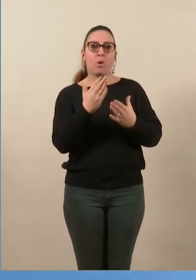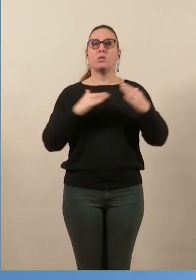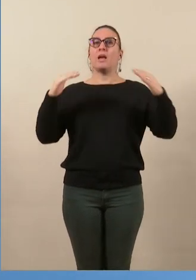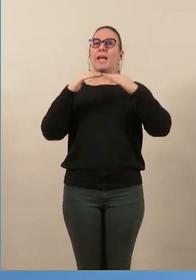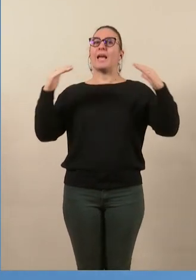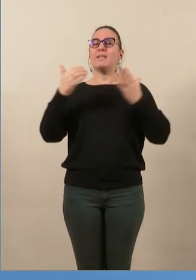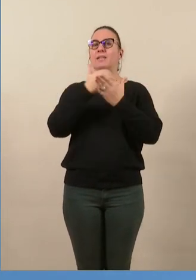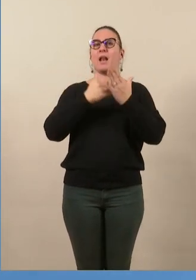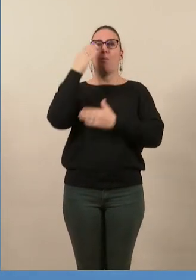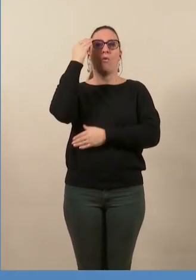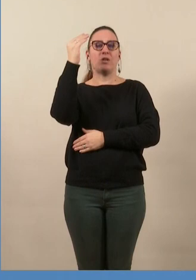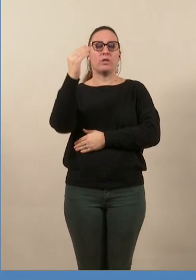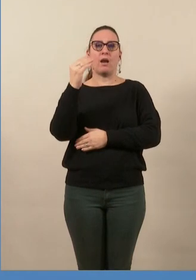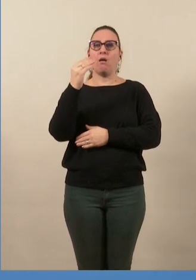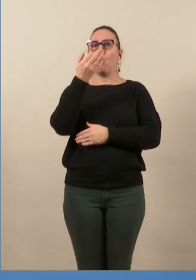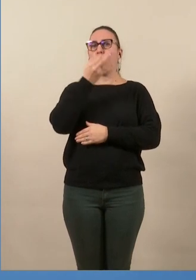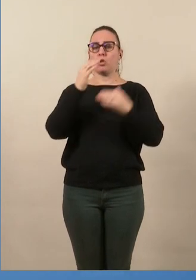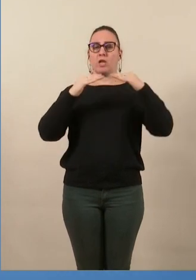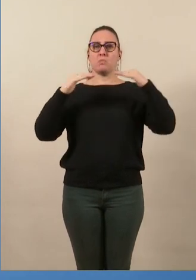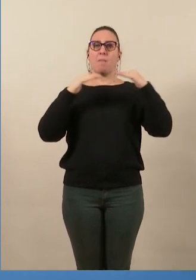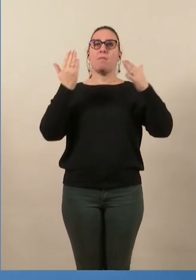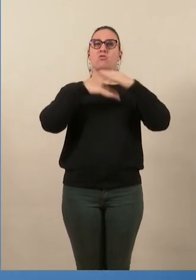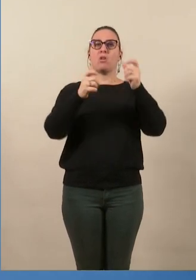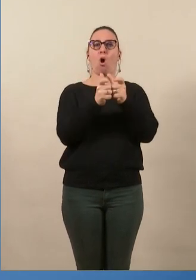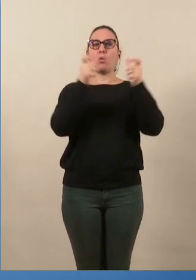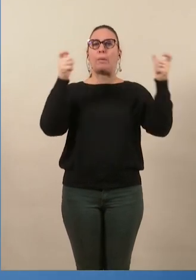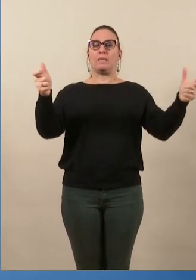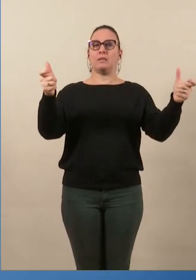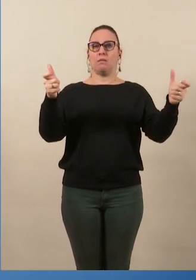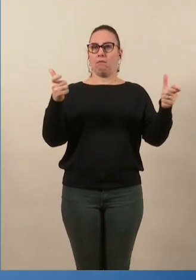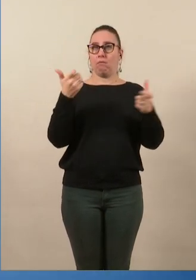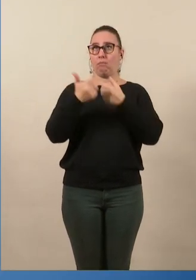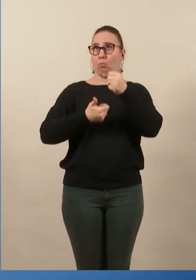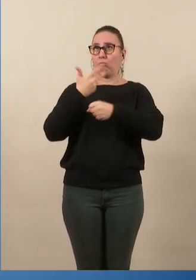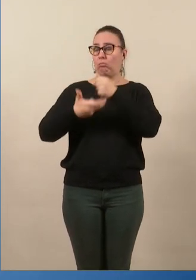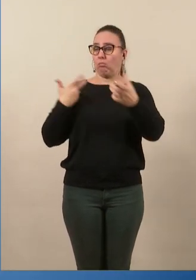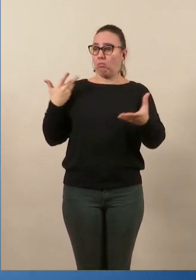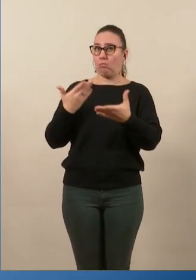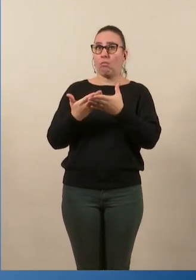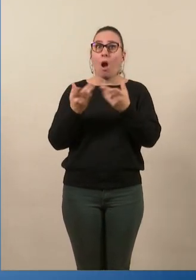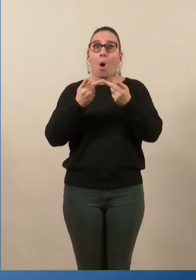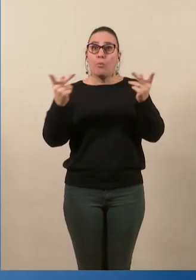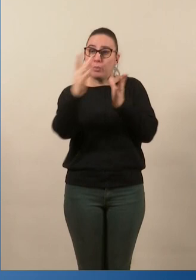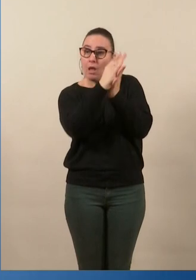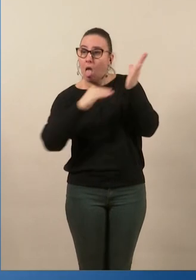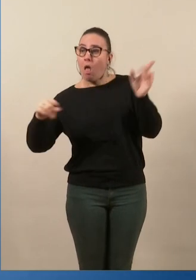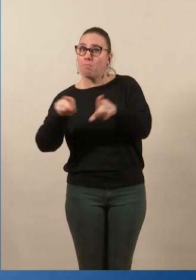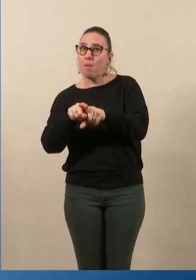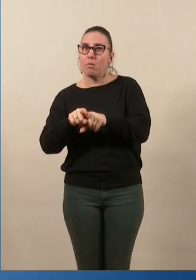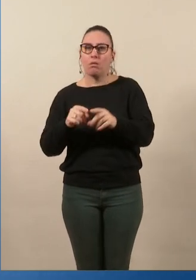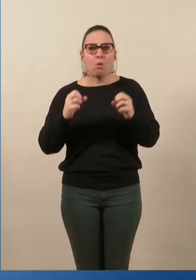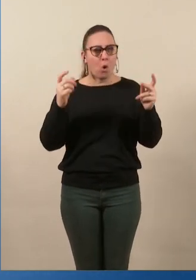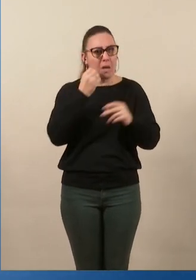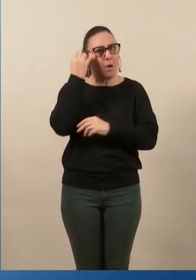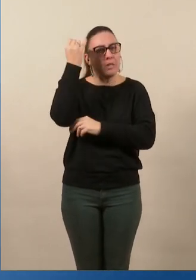professionnelle qui est en fonction dans les grandes entreprises depuis plusieurs années au secteur public ce qui n'est pas forcément une mauvaise idée